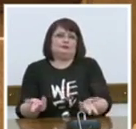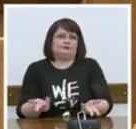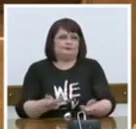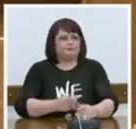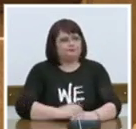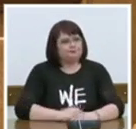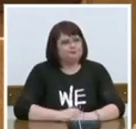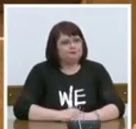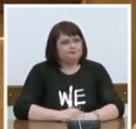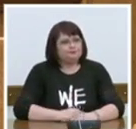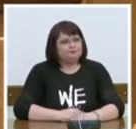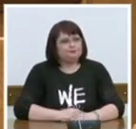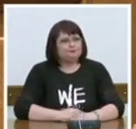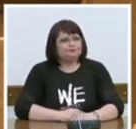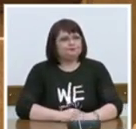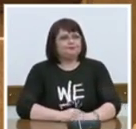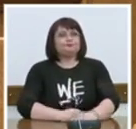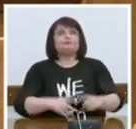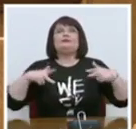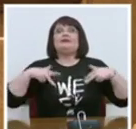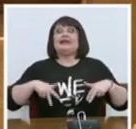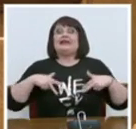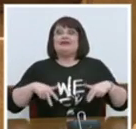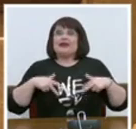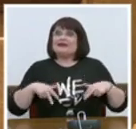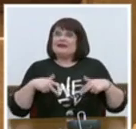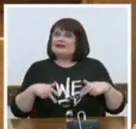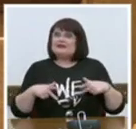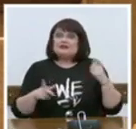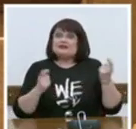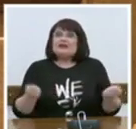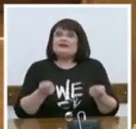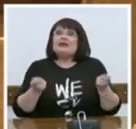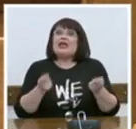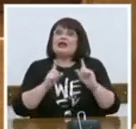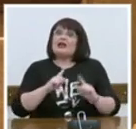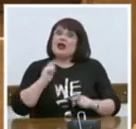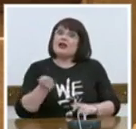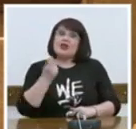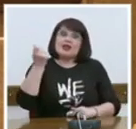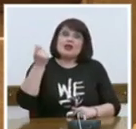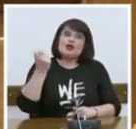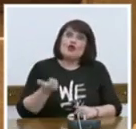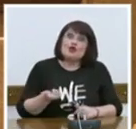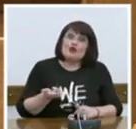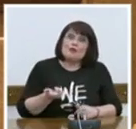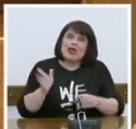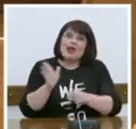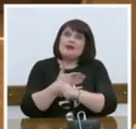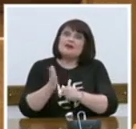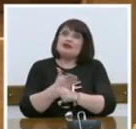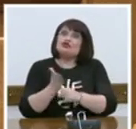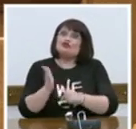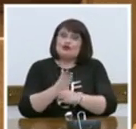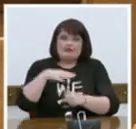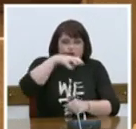Μέτρησαν ποτέ οι κυβερνήσεις την ζημία της εθνικής οικονομίας από την καταστροφή των